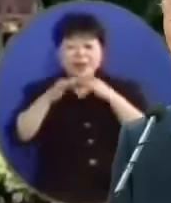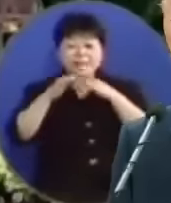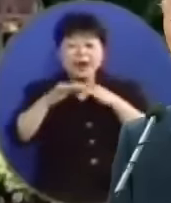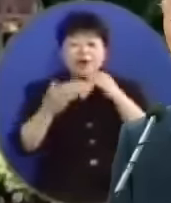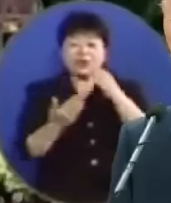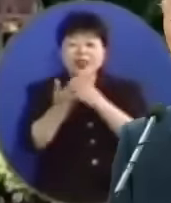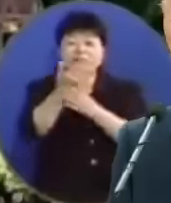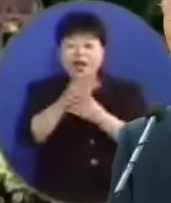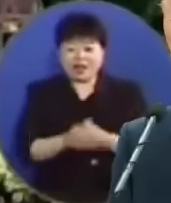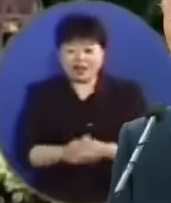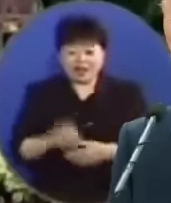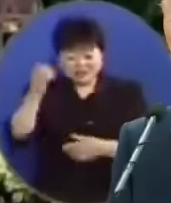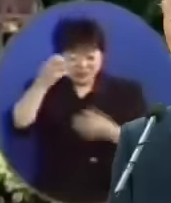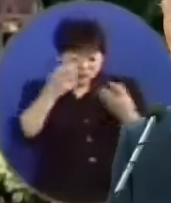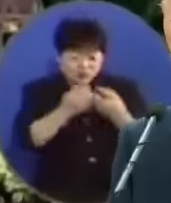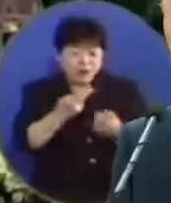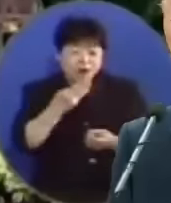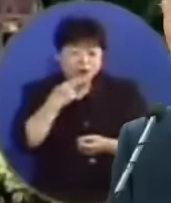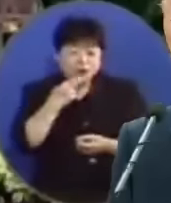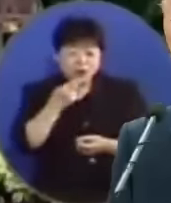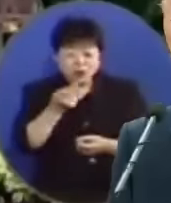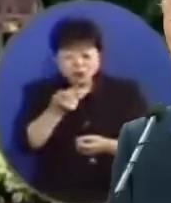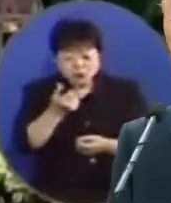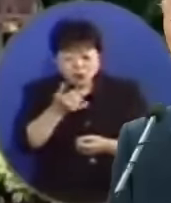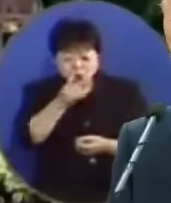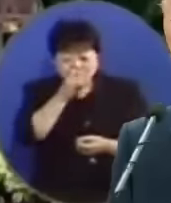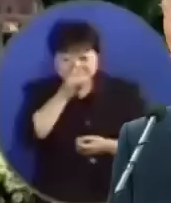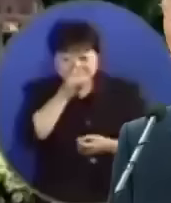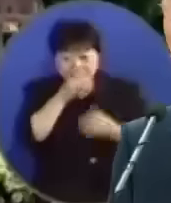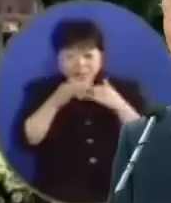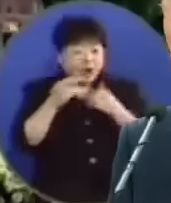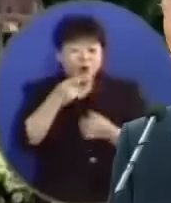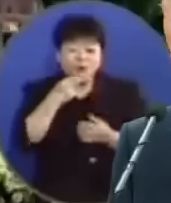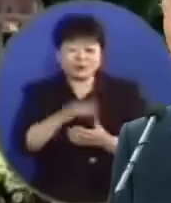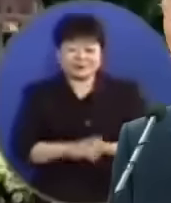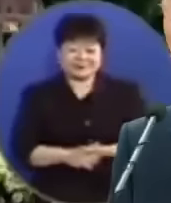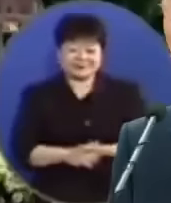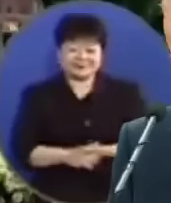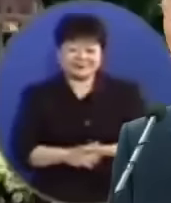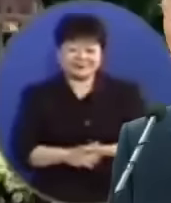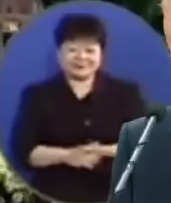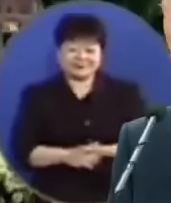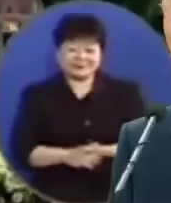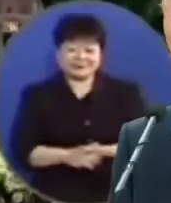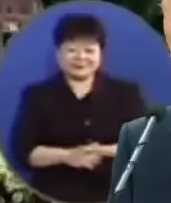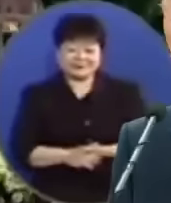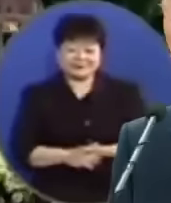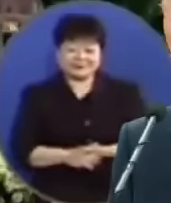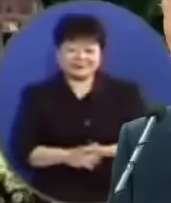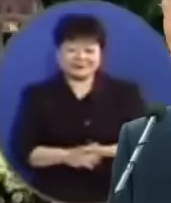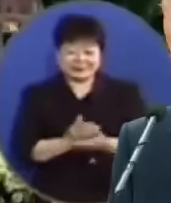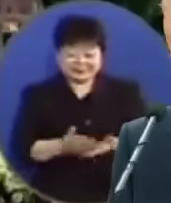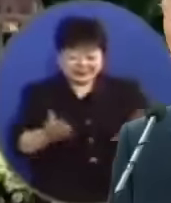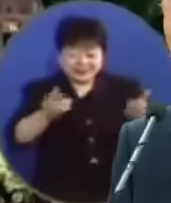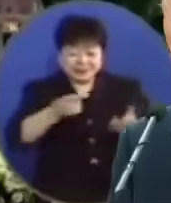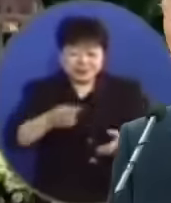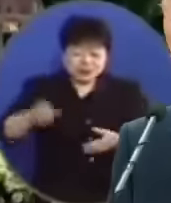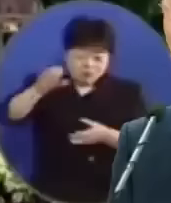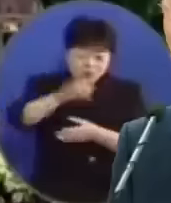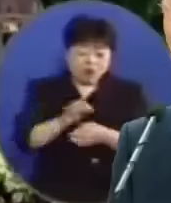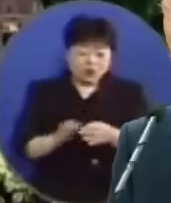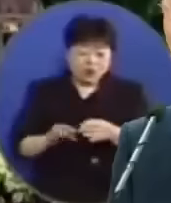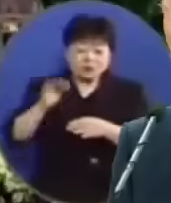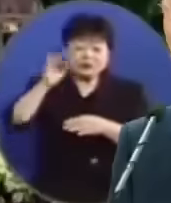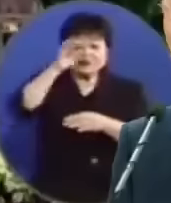나오지, 성령이 조금밖에 안 와 계신데 방언이 나오나요? 여러분, 그릇에 물을 자꾸 담아서 물이